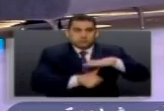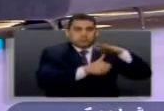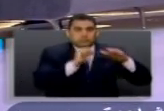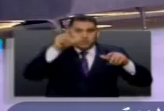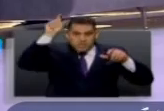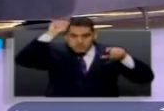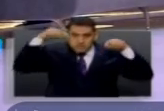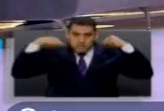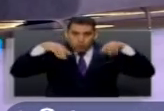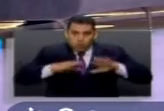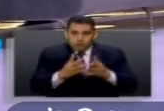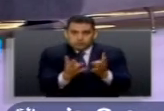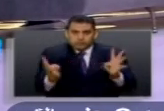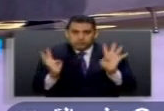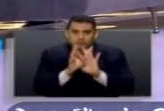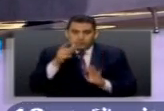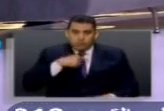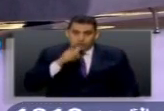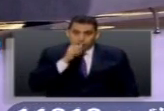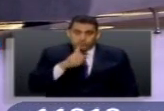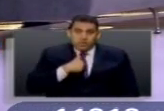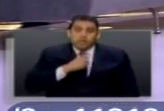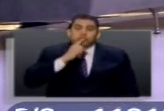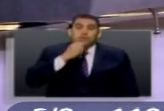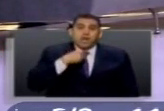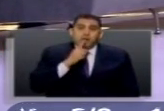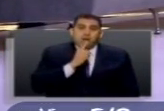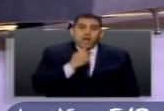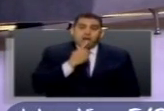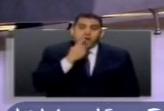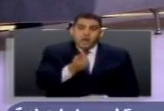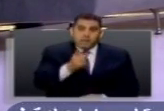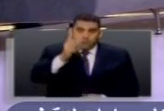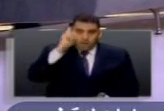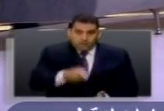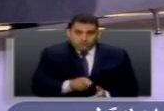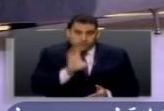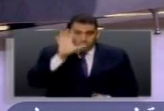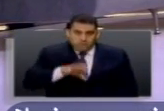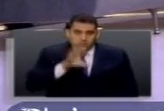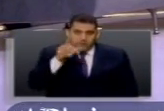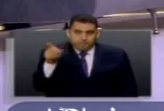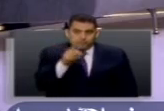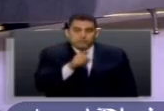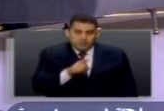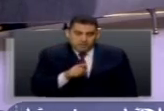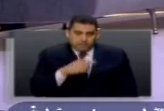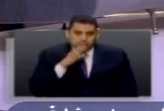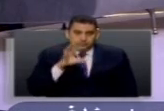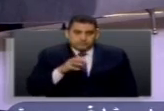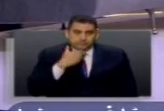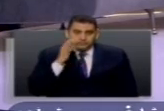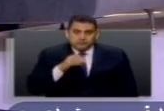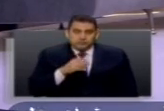قريضه ويكون حكمي نافذ نافذا عليكم قالوا نعم ثم استحى ان يواجه رسول الله هكذا